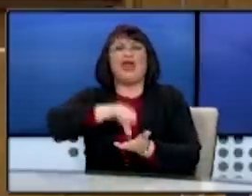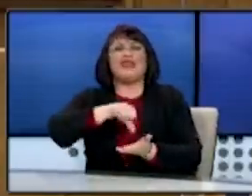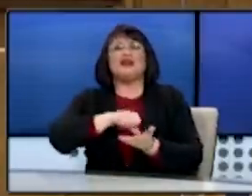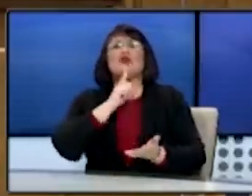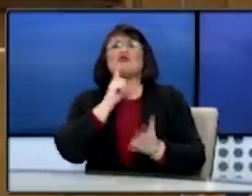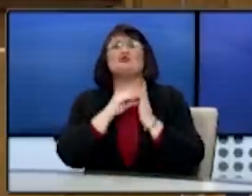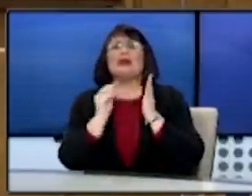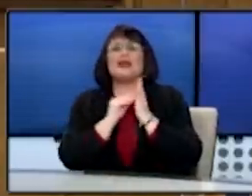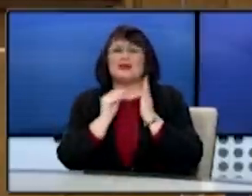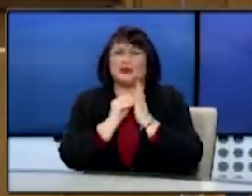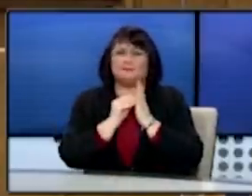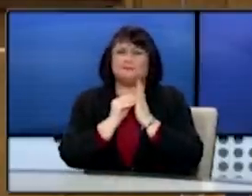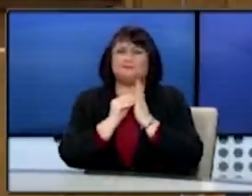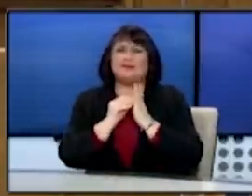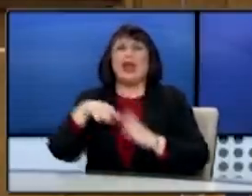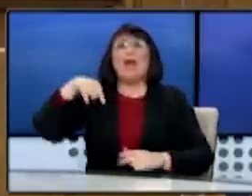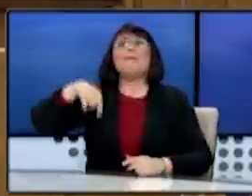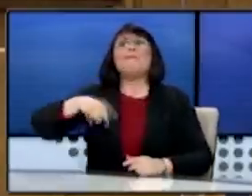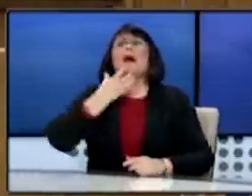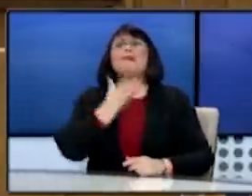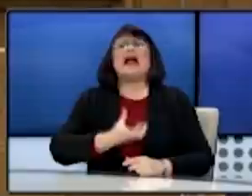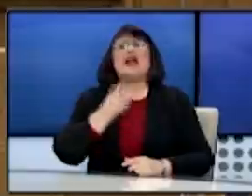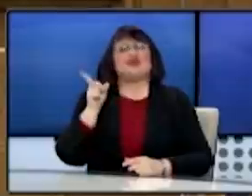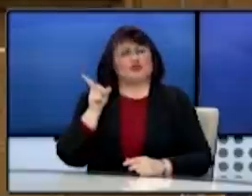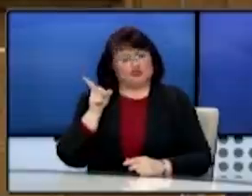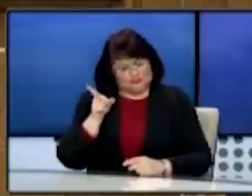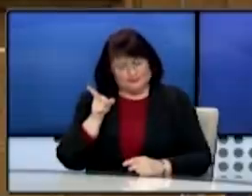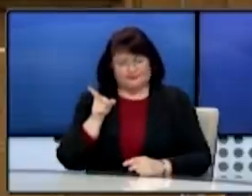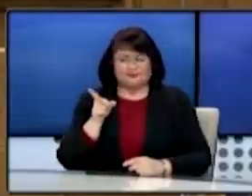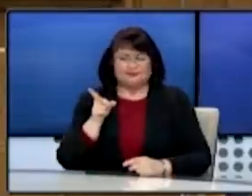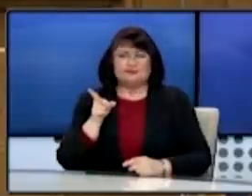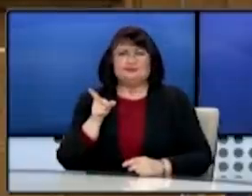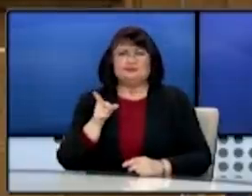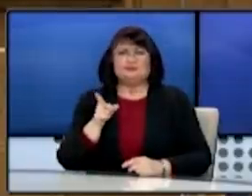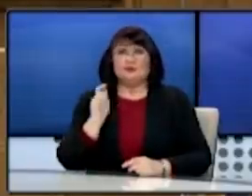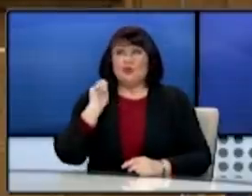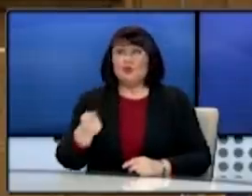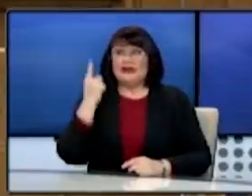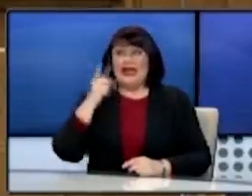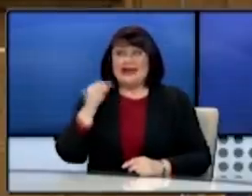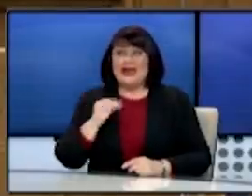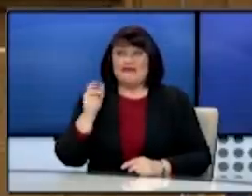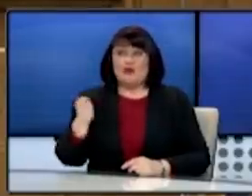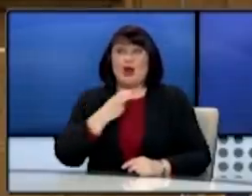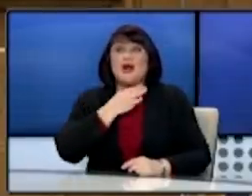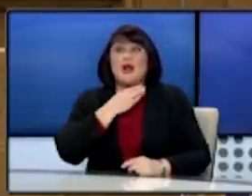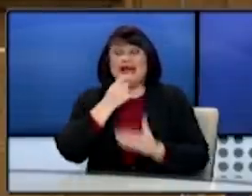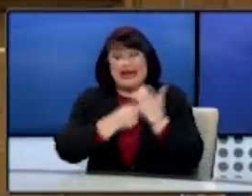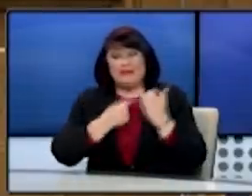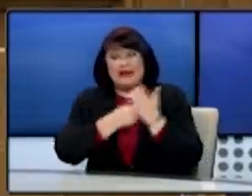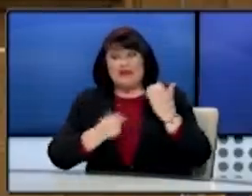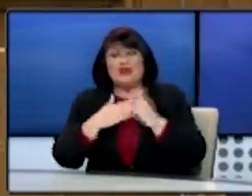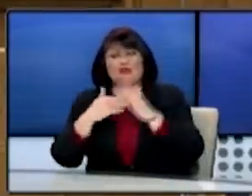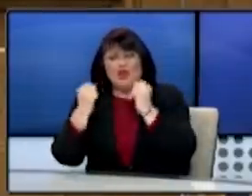όπως είναι το νοσοκομείο Παμακάριστος, για το οποίο βέβαια δεν έχετε δώσει δεκάρα για να καλυφθούν οι τεράστιες ελλείψεις